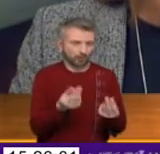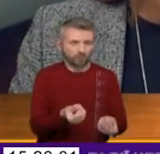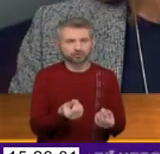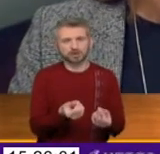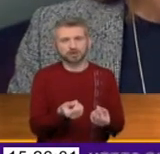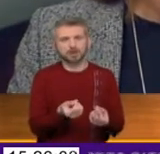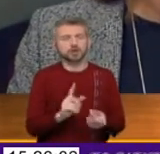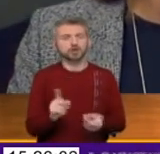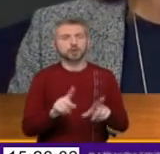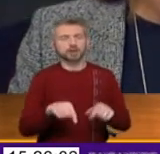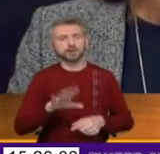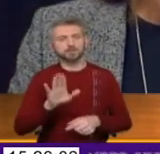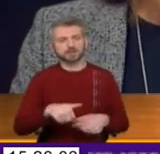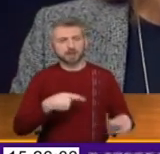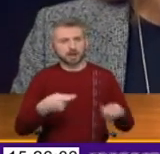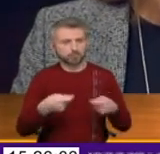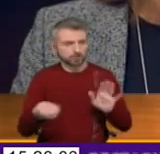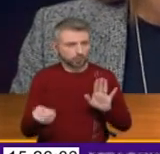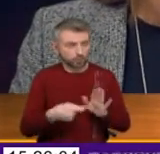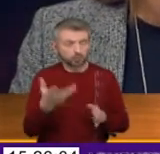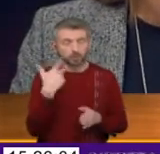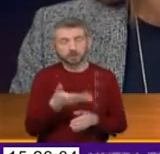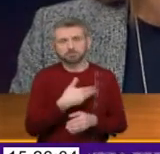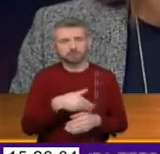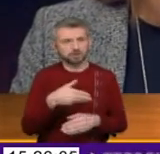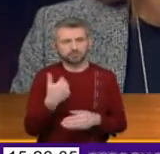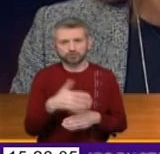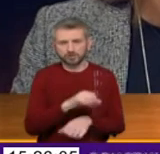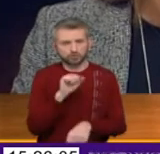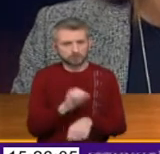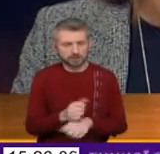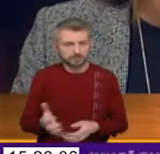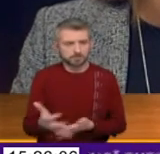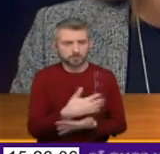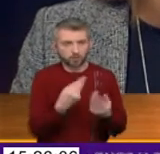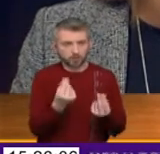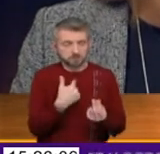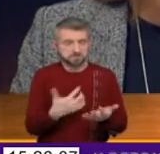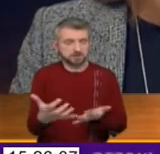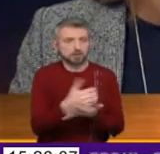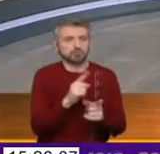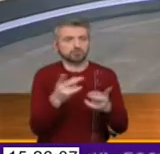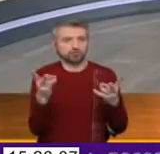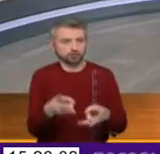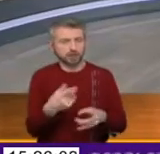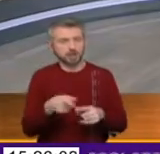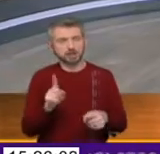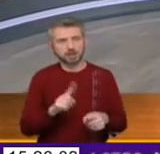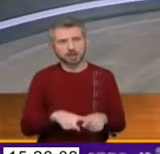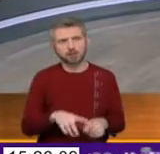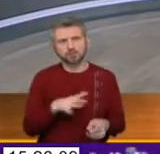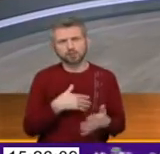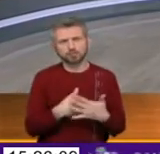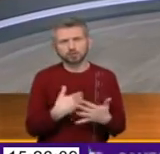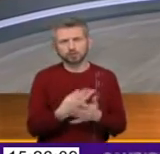кошти, що навіть після аукціону, коли вже ми припинили збір коштів, адже ми зібрали необхідну суму, а це було